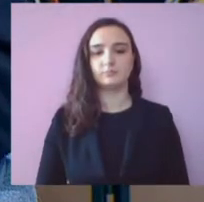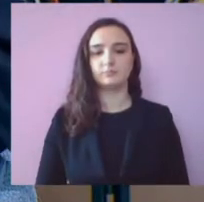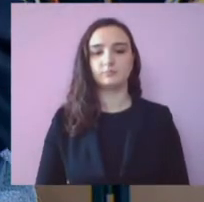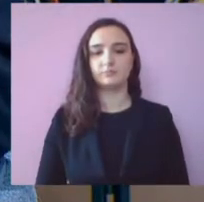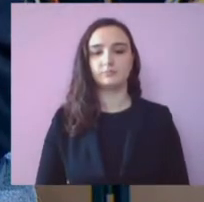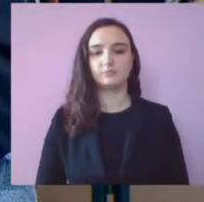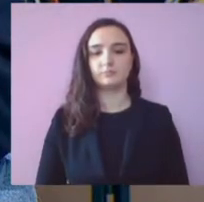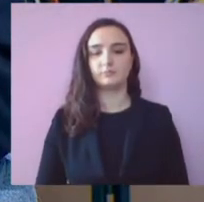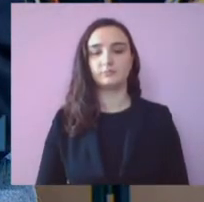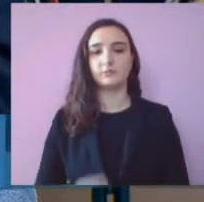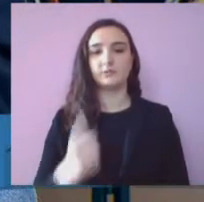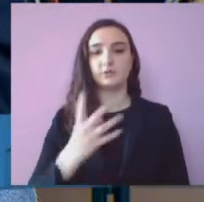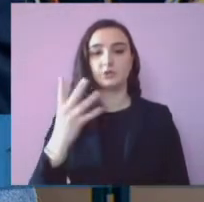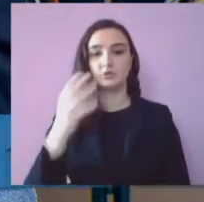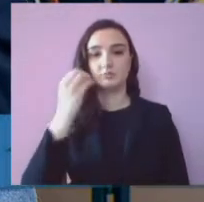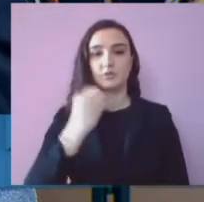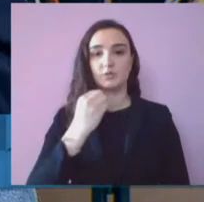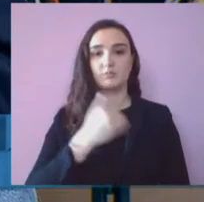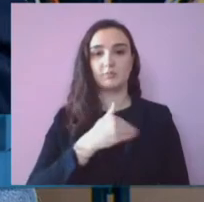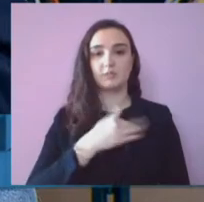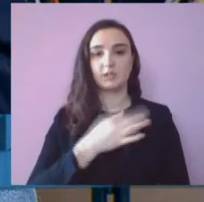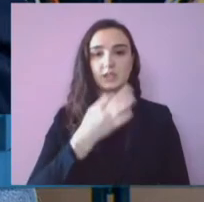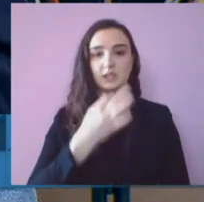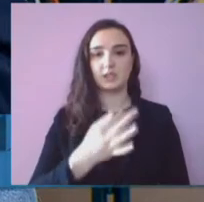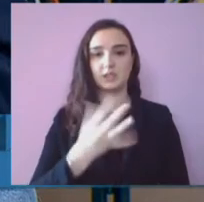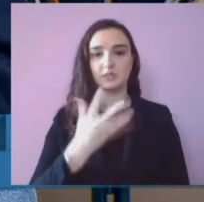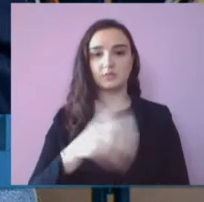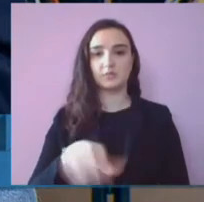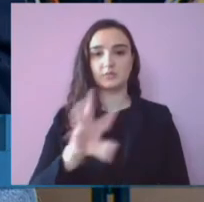მინდა დიდი მადლობა გითხრათ თქვენ